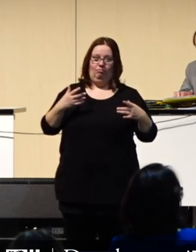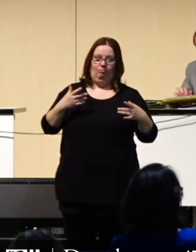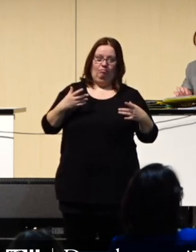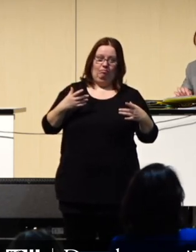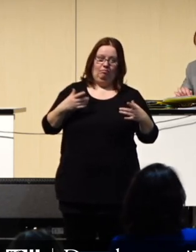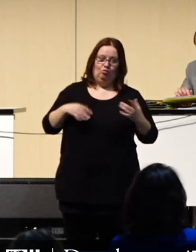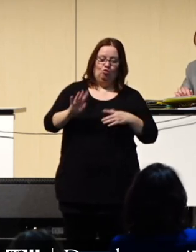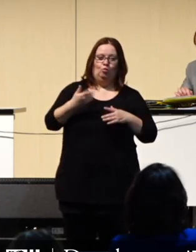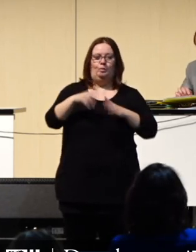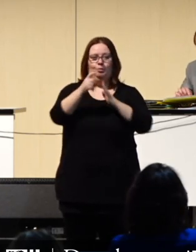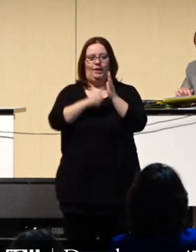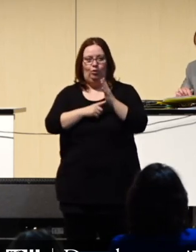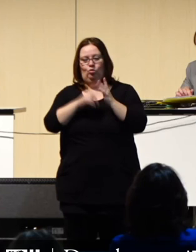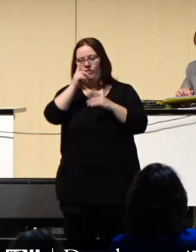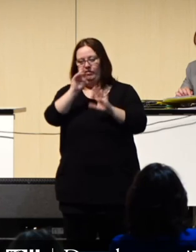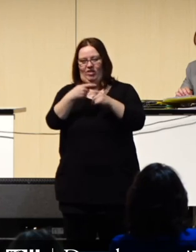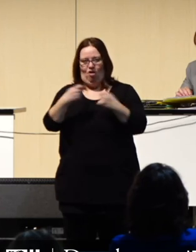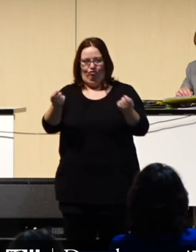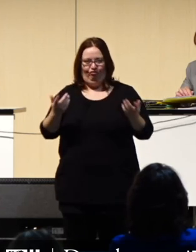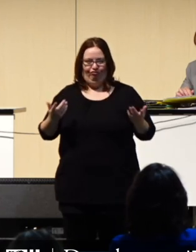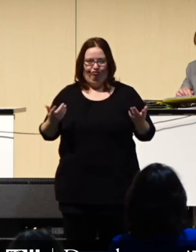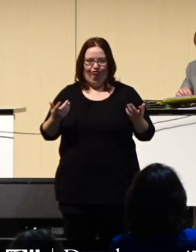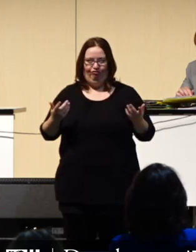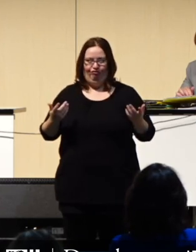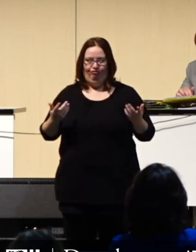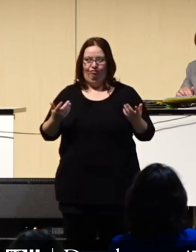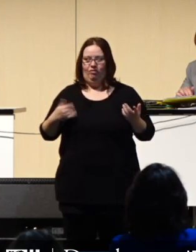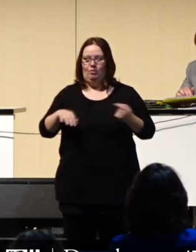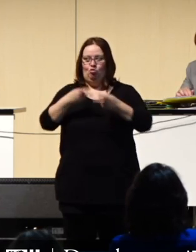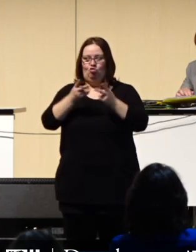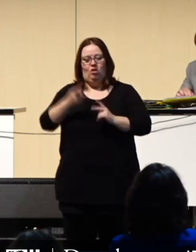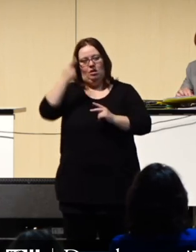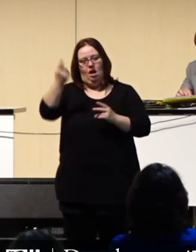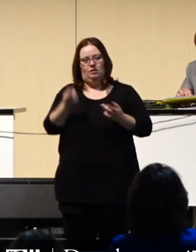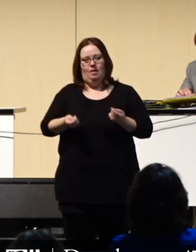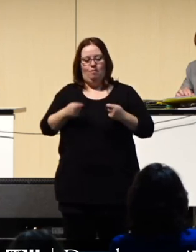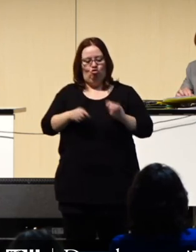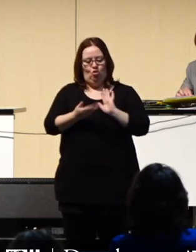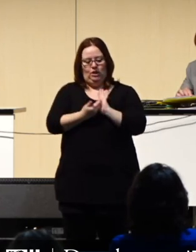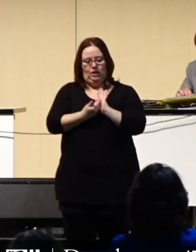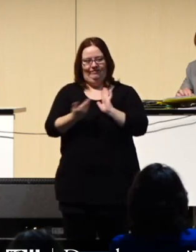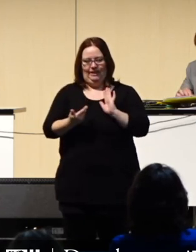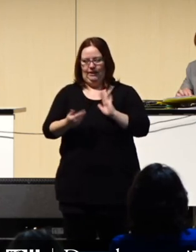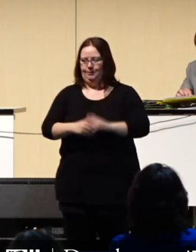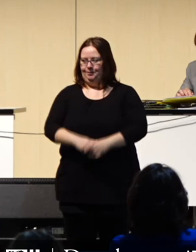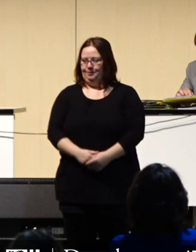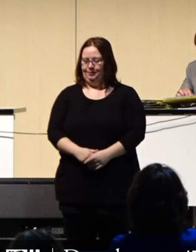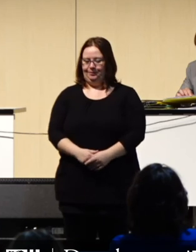zu welchen Konditionen und wann zur Verfügung zu stellen? Welcher Stadtratsbeschluss liegt diesem zugrunde?